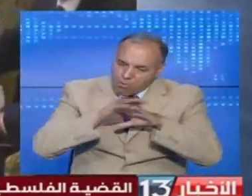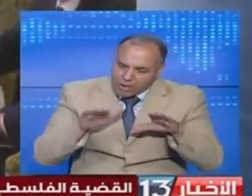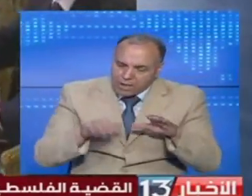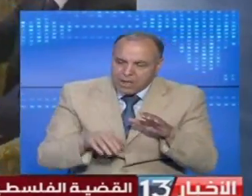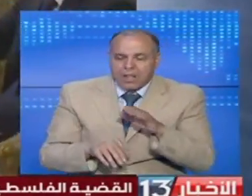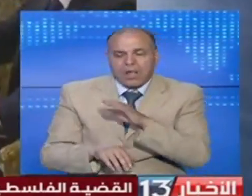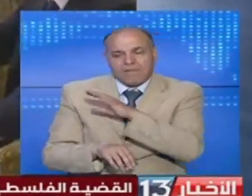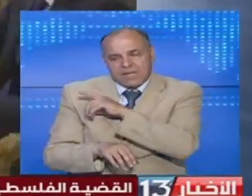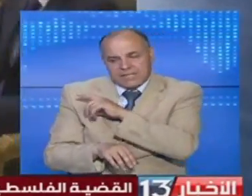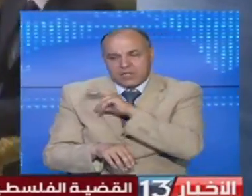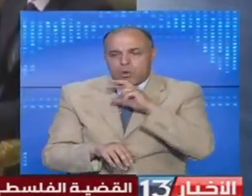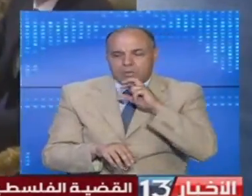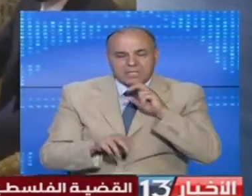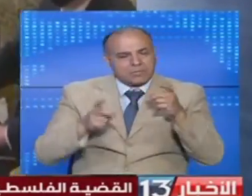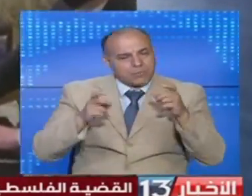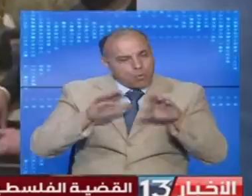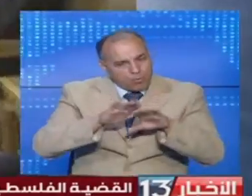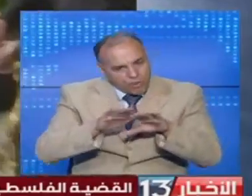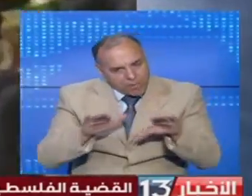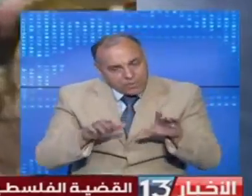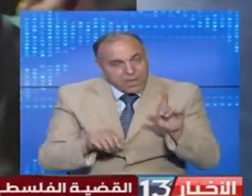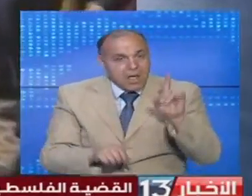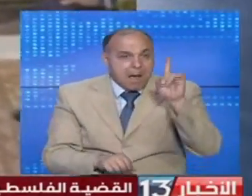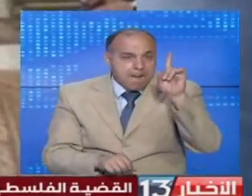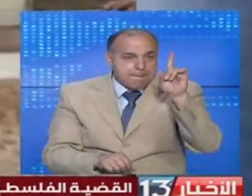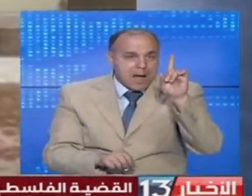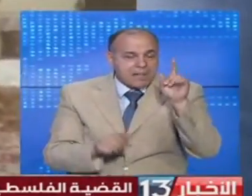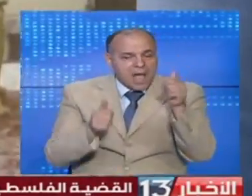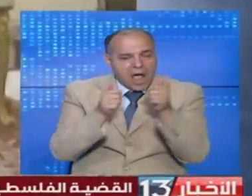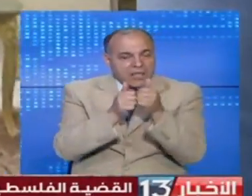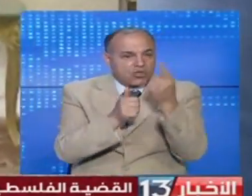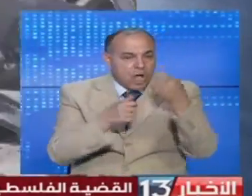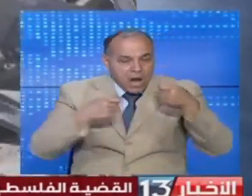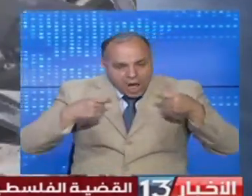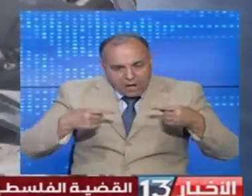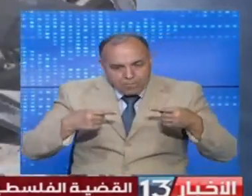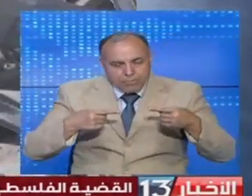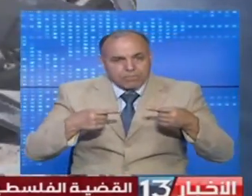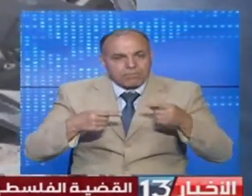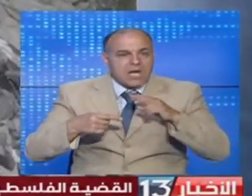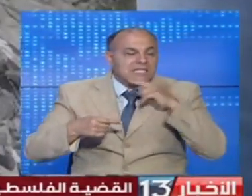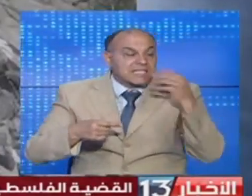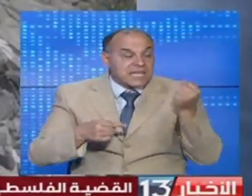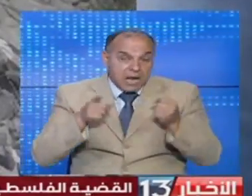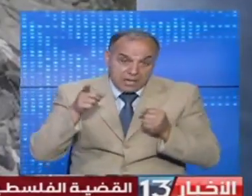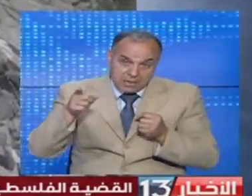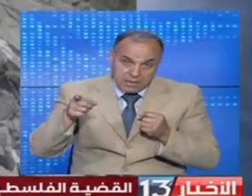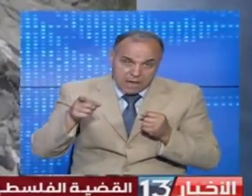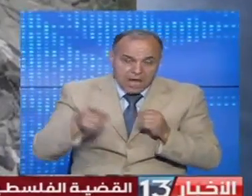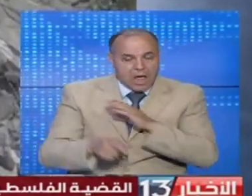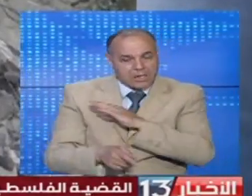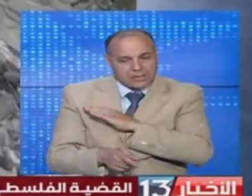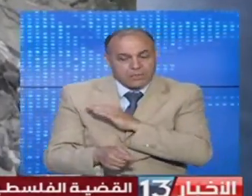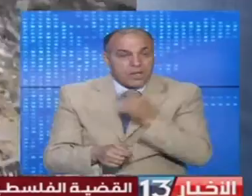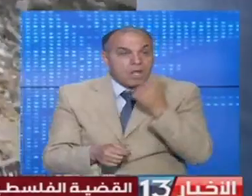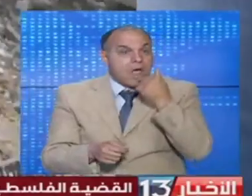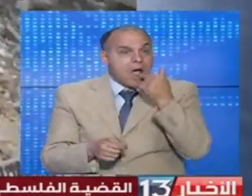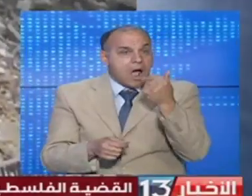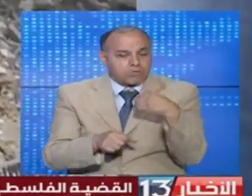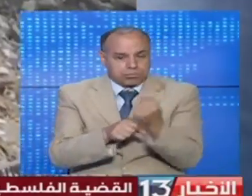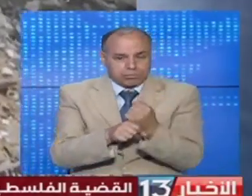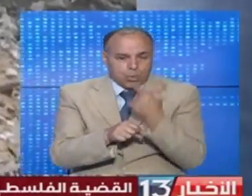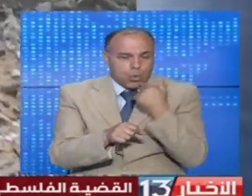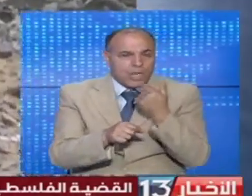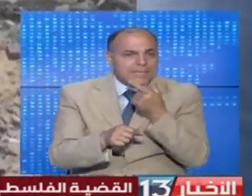طرفي النزاع الفلسطيني الاسرائيلي بعد احد عشر يوما من عدوان المحتل الغاشم ي على قطاع غزه والعمل